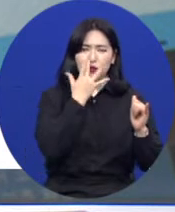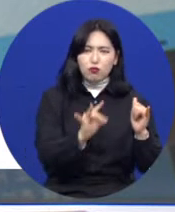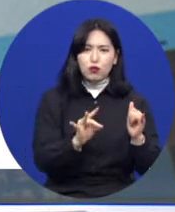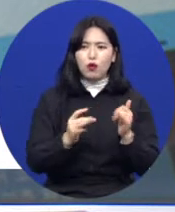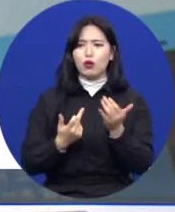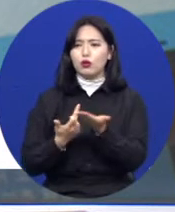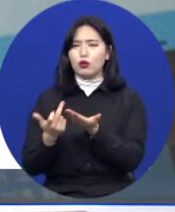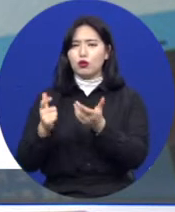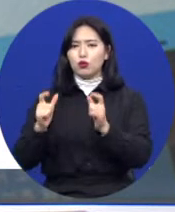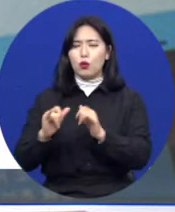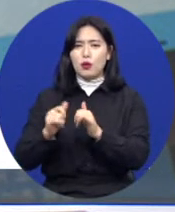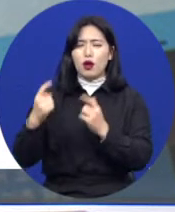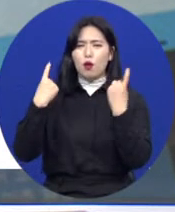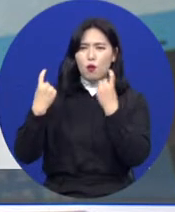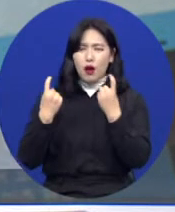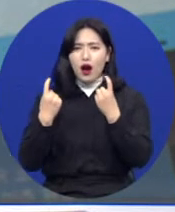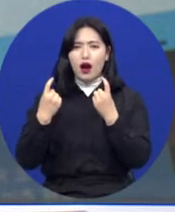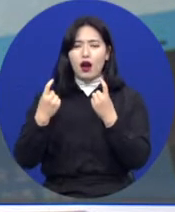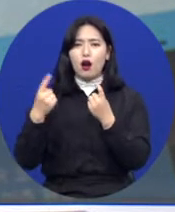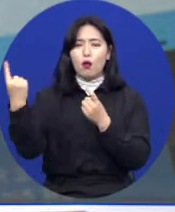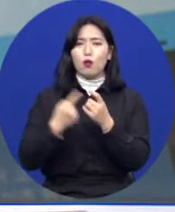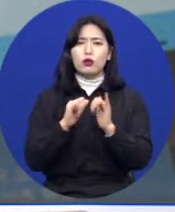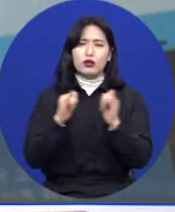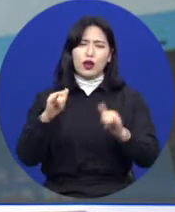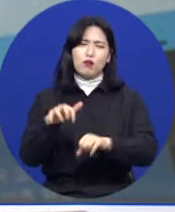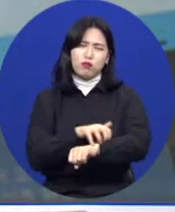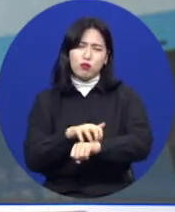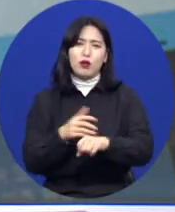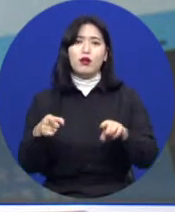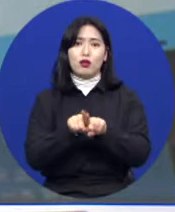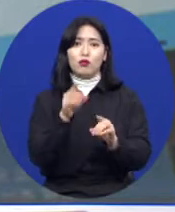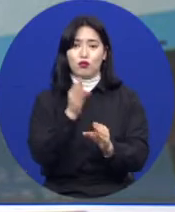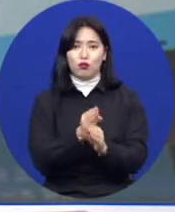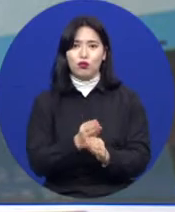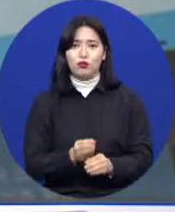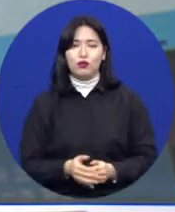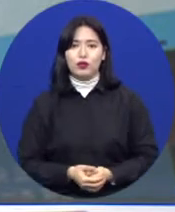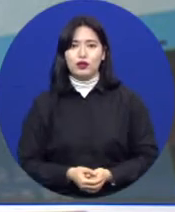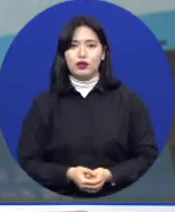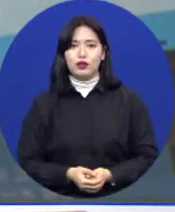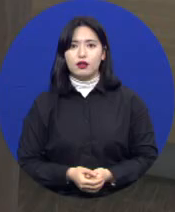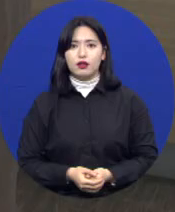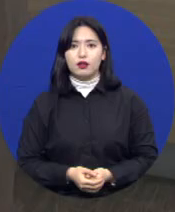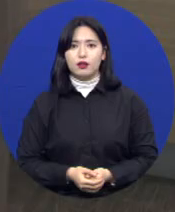관광객들도 불편을 겪고 있습니다. 권혁태 기자가 보도합니다.